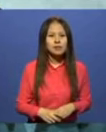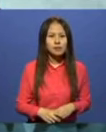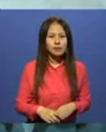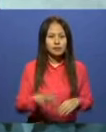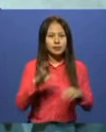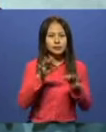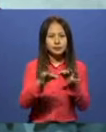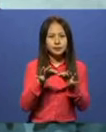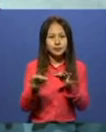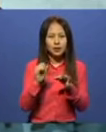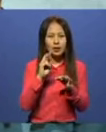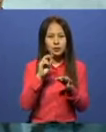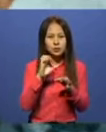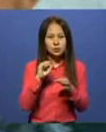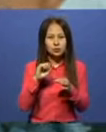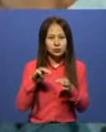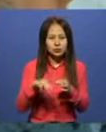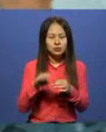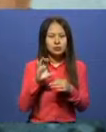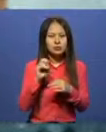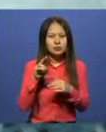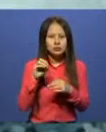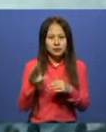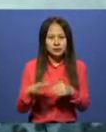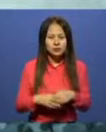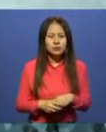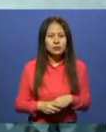Сәтпей деген жер бар, Ақсуат. Қазір енді көп жерден өзі